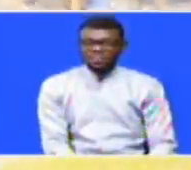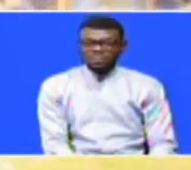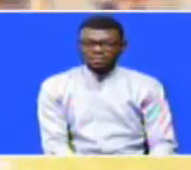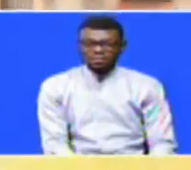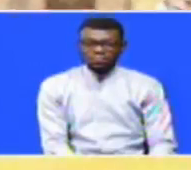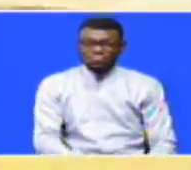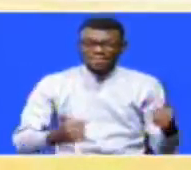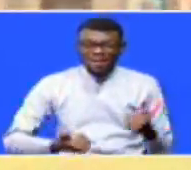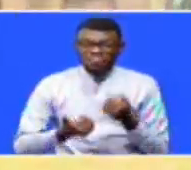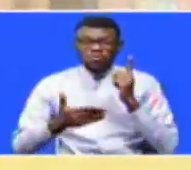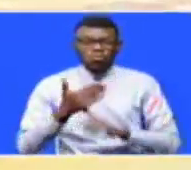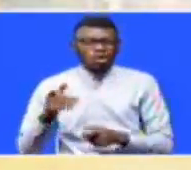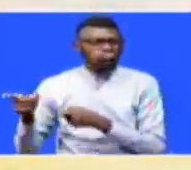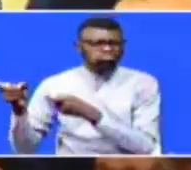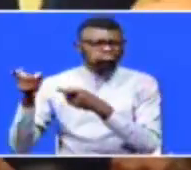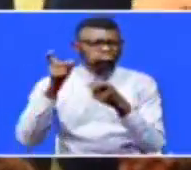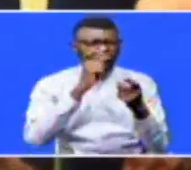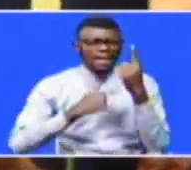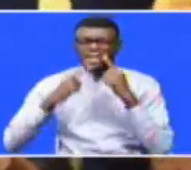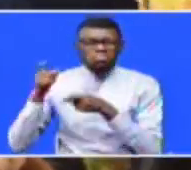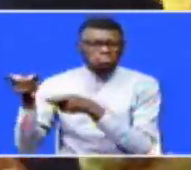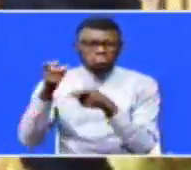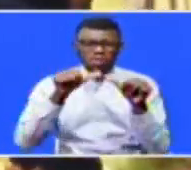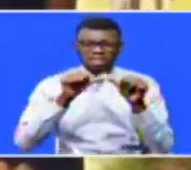Matokeo yake moshi ukapaa angani.